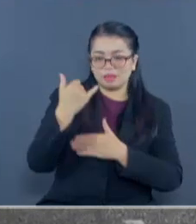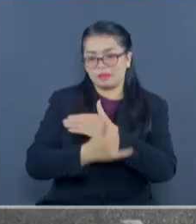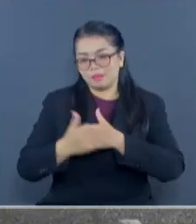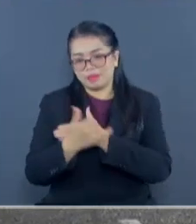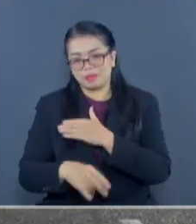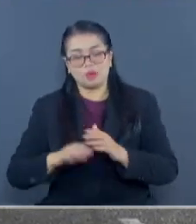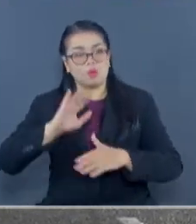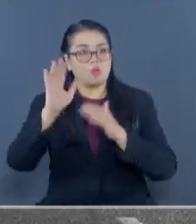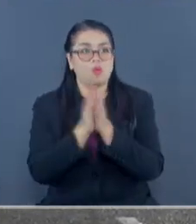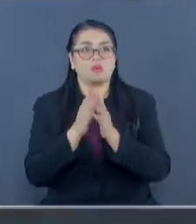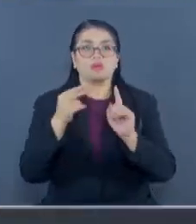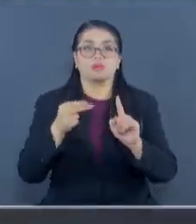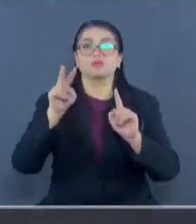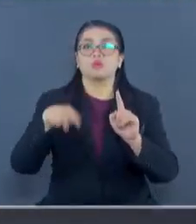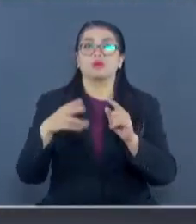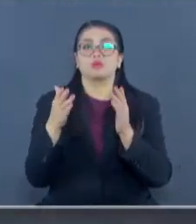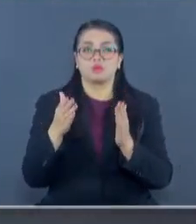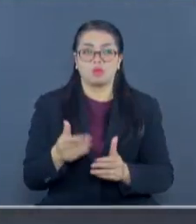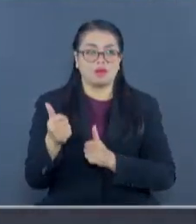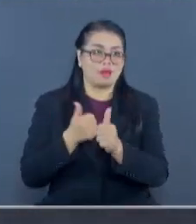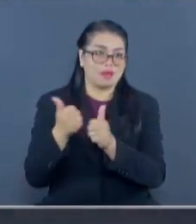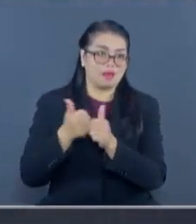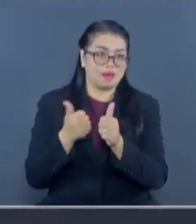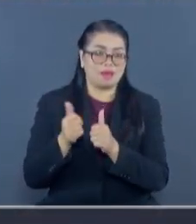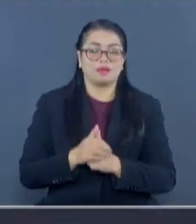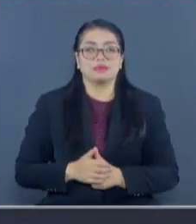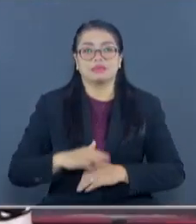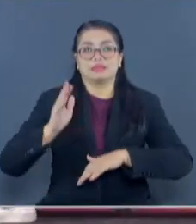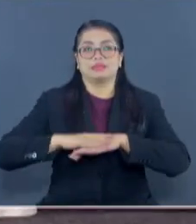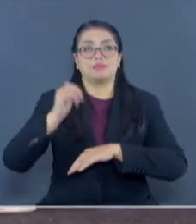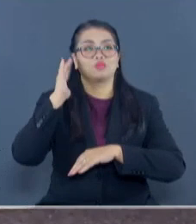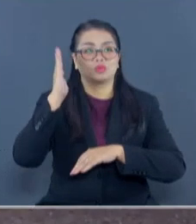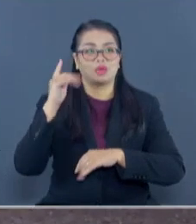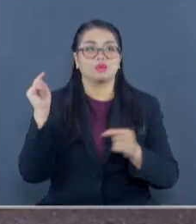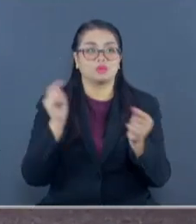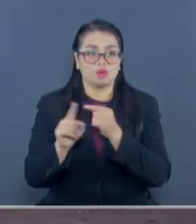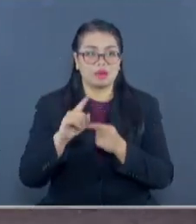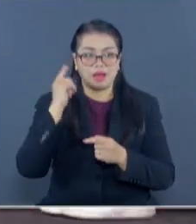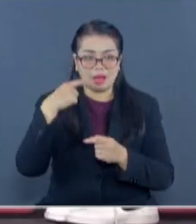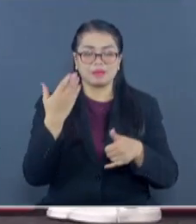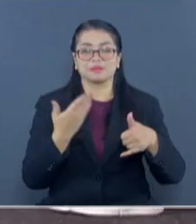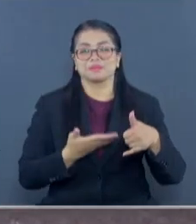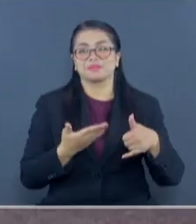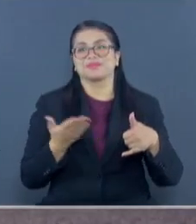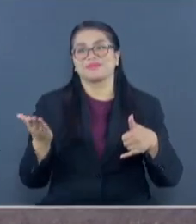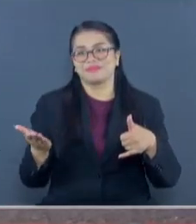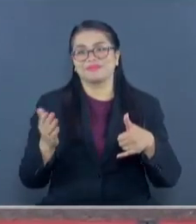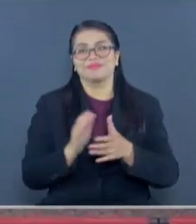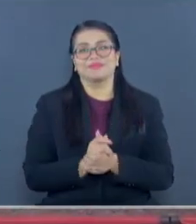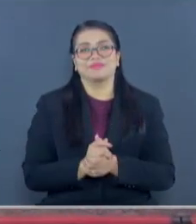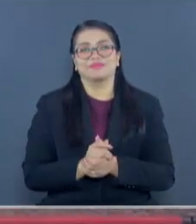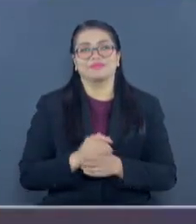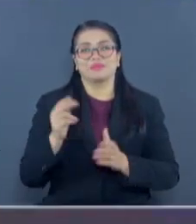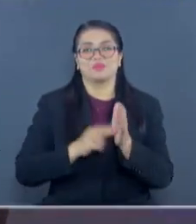า 12,000 คนเข้าร่วมการแข่งขันค่ะโดยแชมป์สนามฝ่ายชายในปีนี้ตกเป็นของแมทธิวคิปโคลิคิมเมนรี